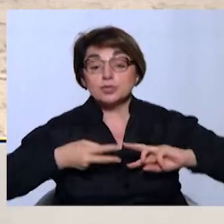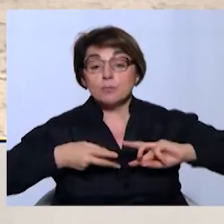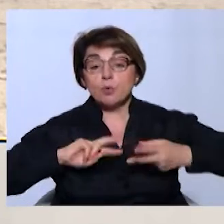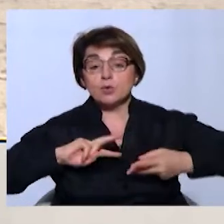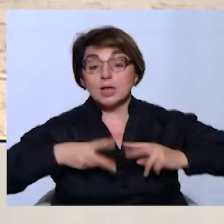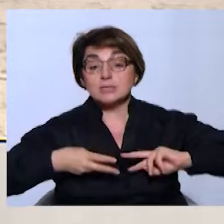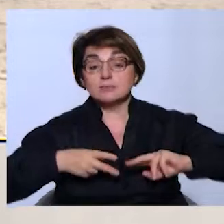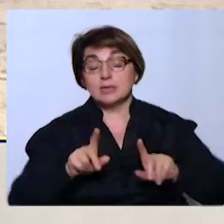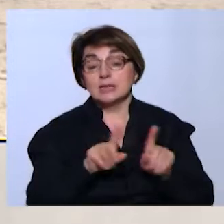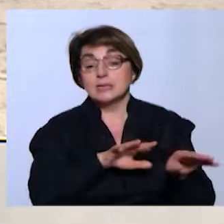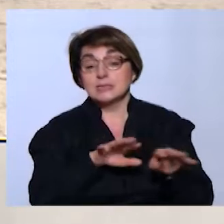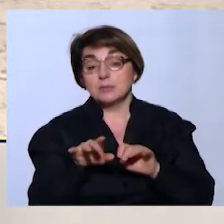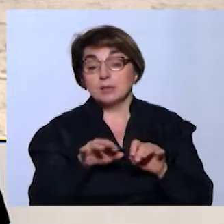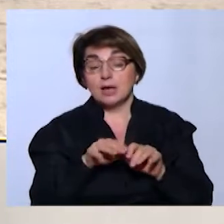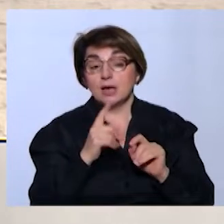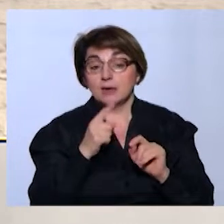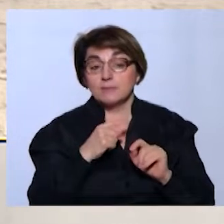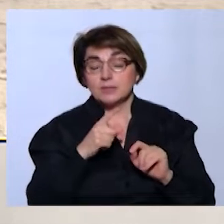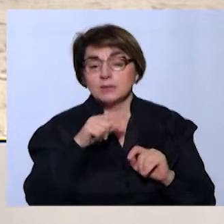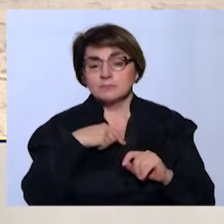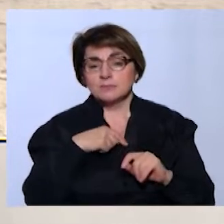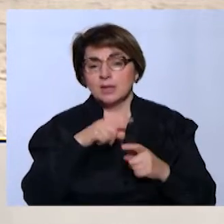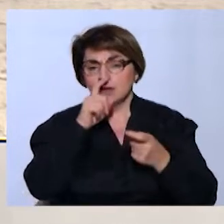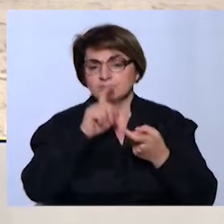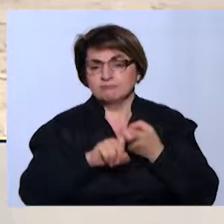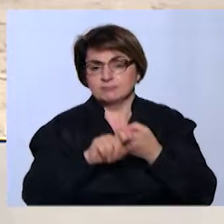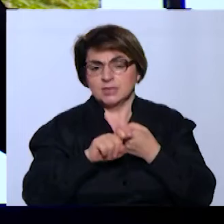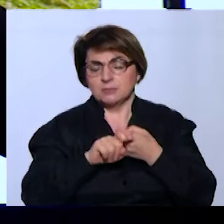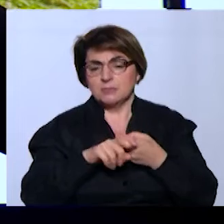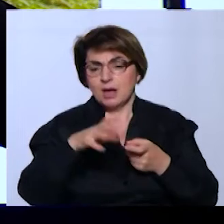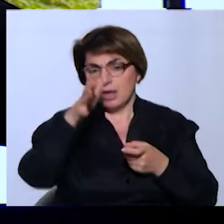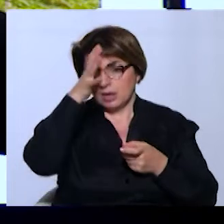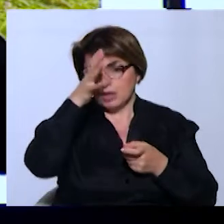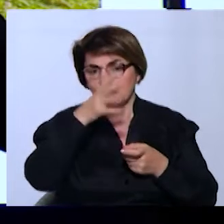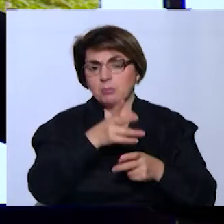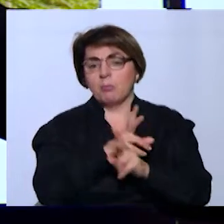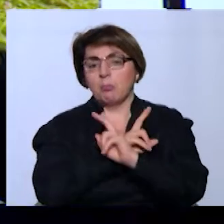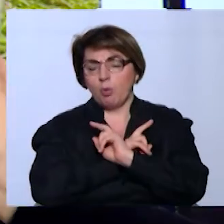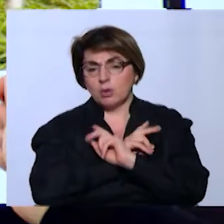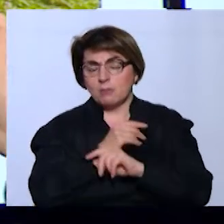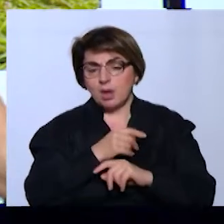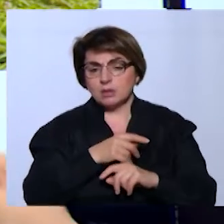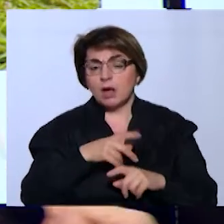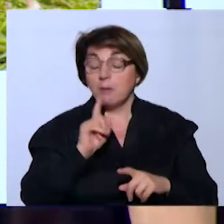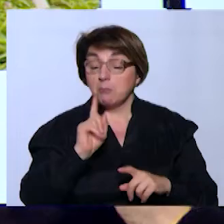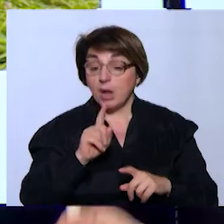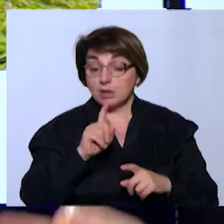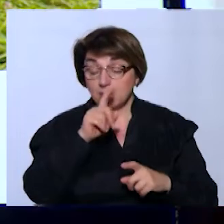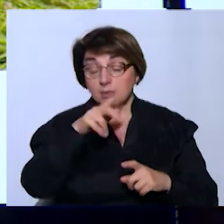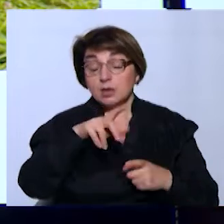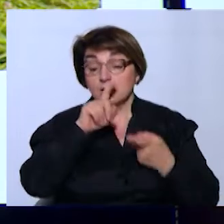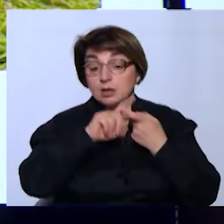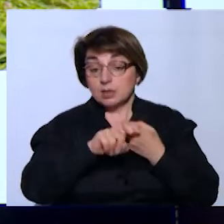მონაცვლე ზმნა. ხედავთ, გრიპმა ქათამი მოკლა, ერთი ქათამი. მაგრამ გრიპმა